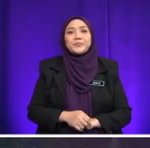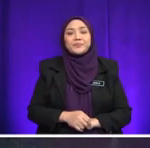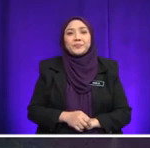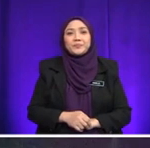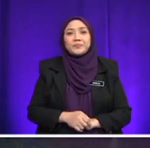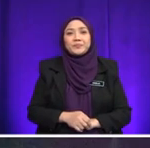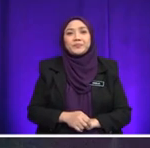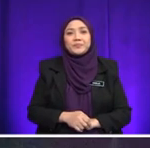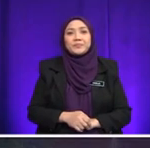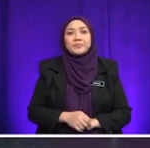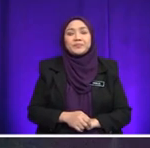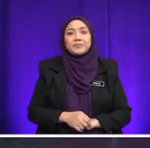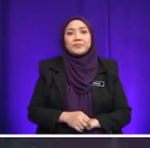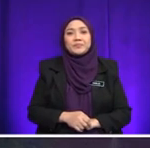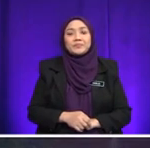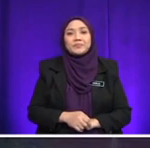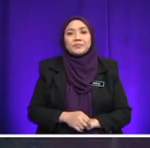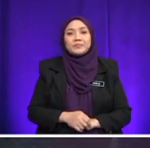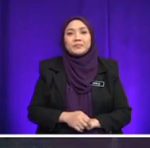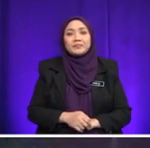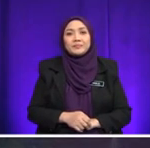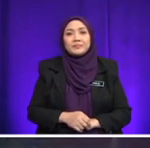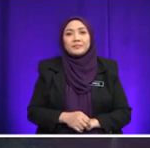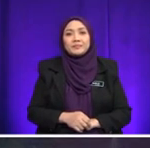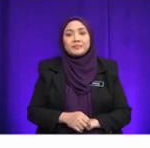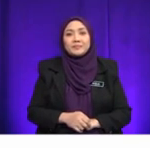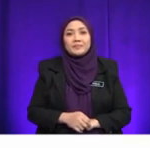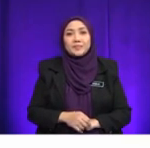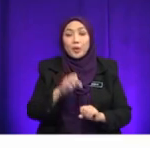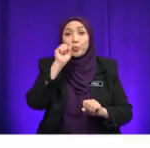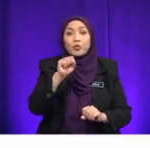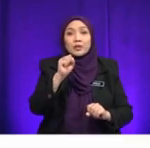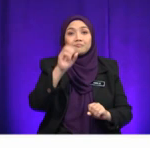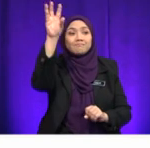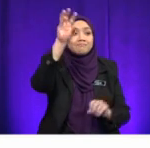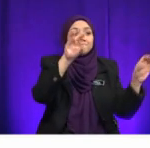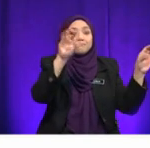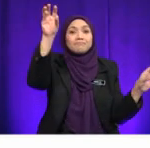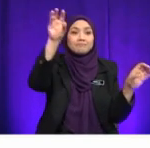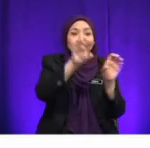nah slide ini Oke cepat kawan-kawan cepat cepat cepat cepat cepat cepat cepat oke